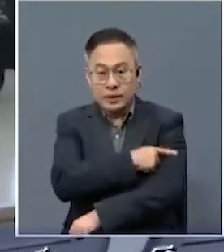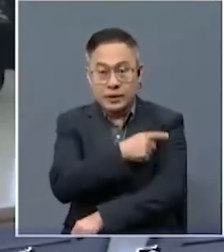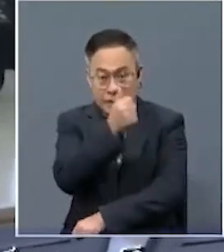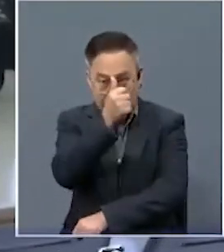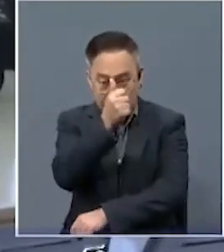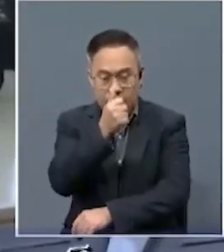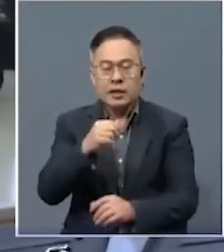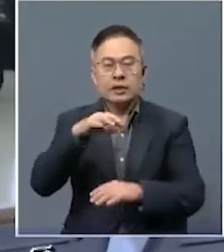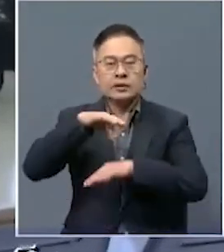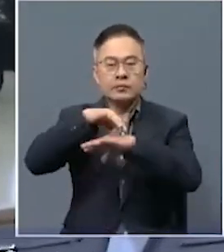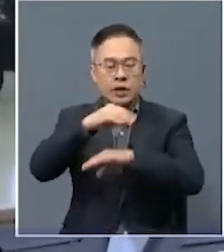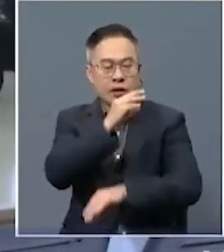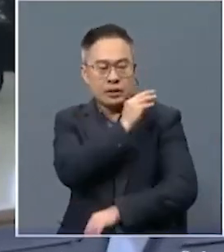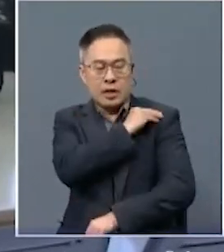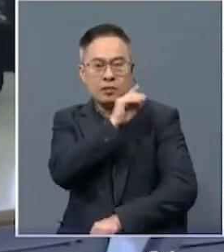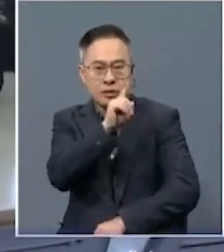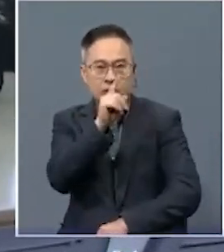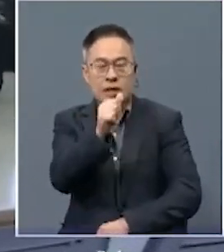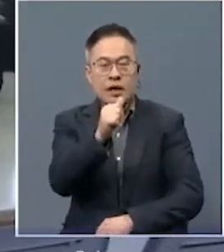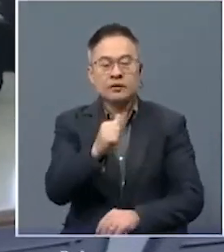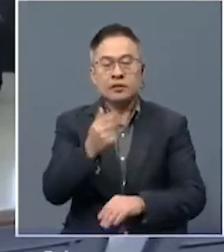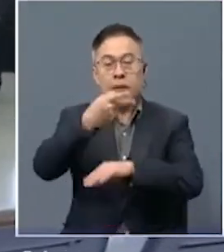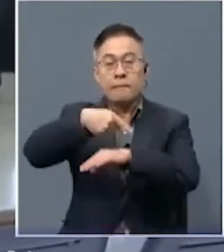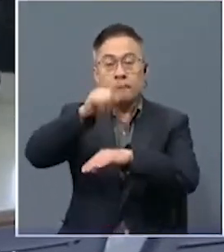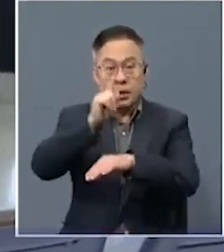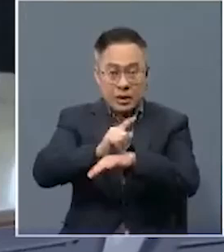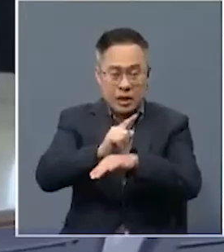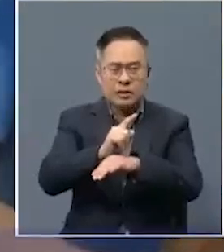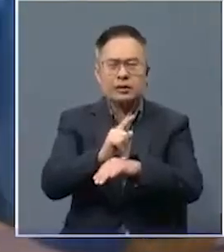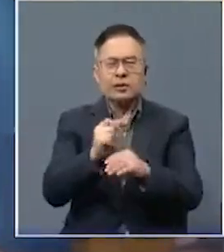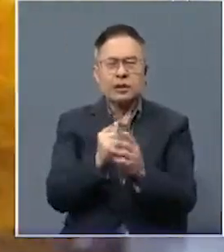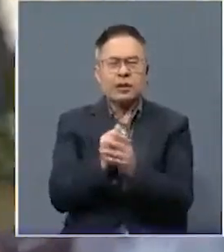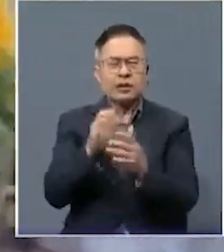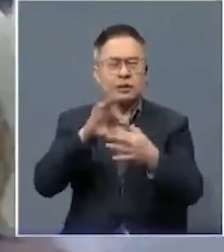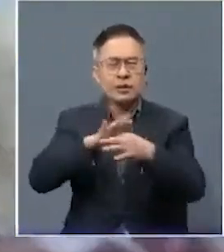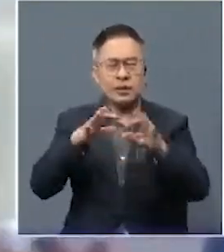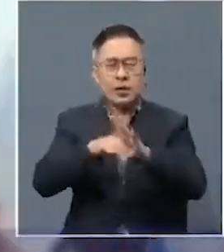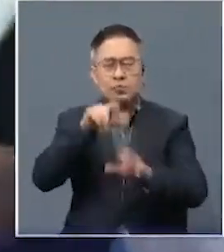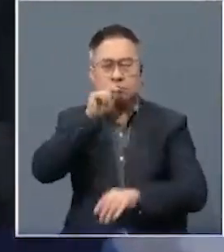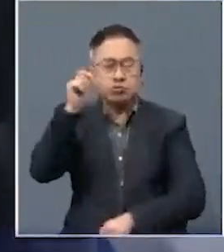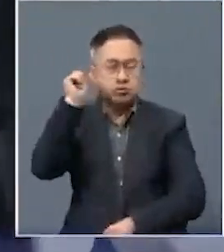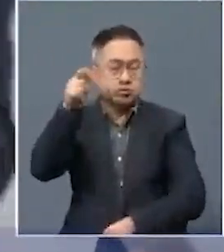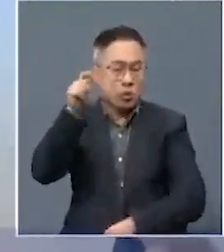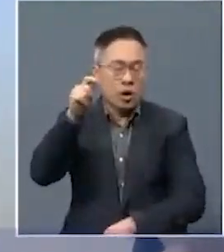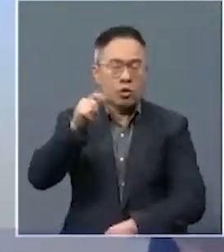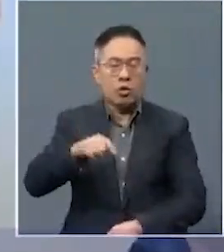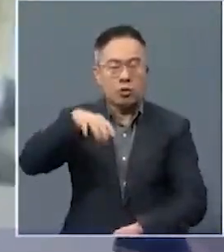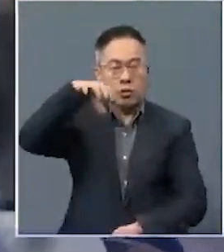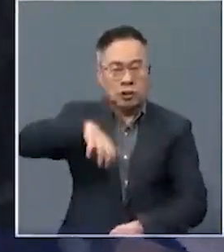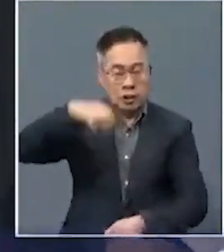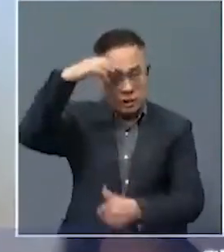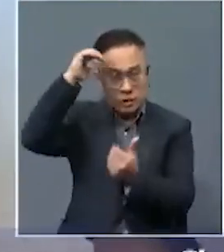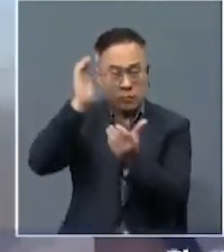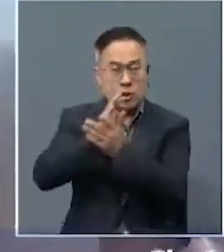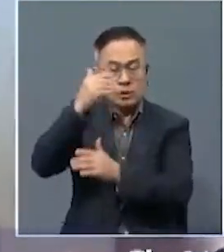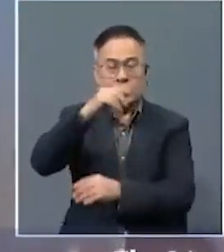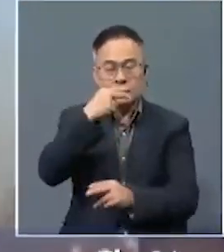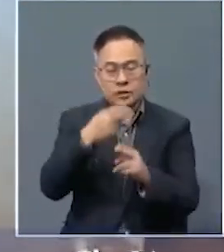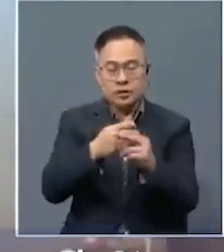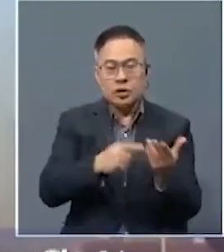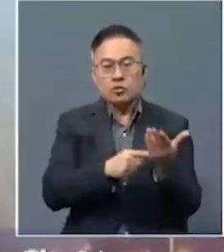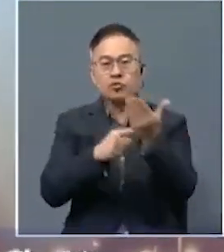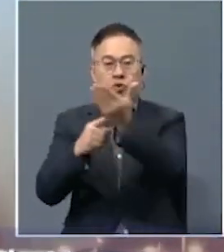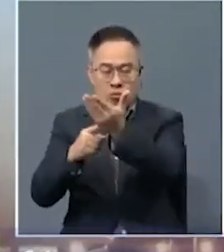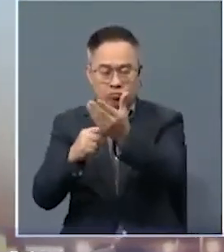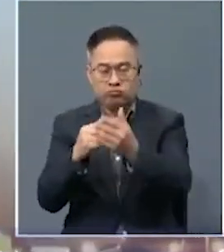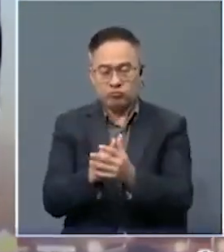ปริญญาตรีแล้วนะครับประธานคณะกรรมการบริหารการกีฬาแบดมินตันหรือกองสวัสดิการสำนักงานกำลังพลจะเป็นผู้เสนอราย